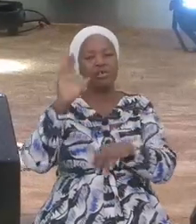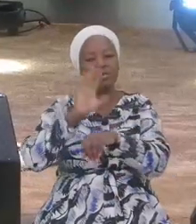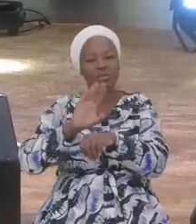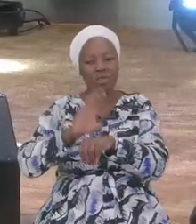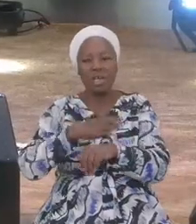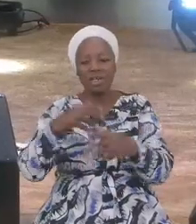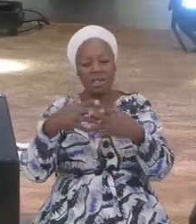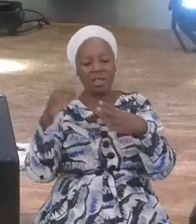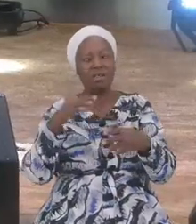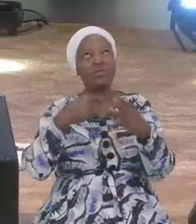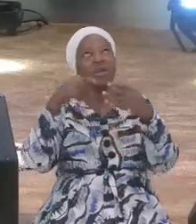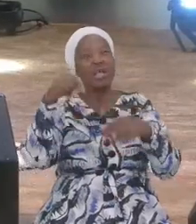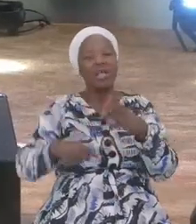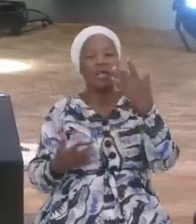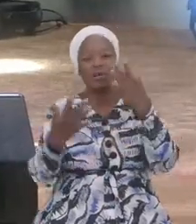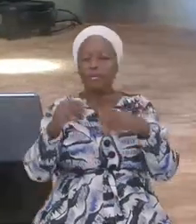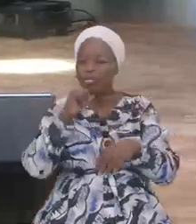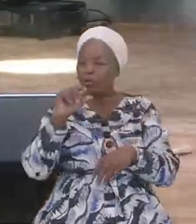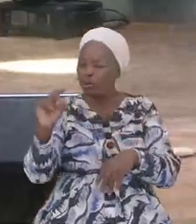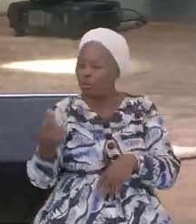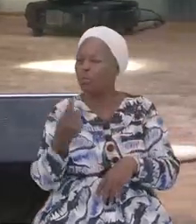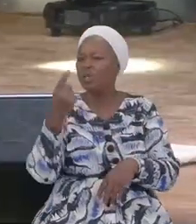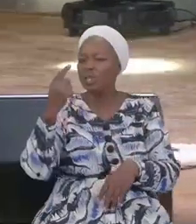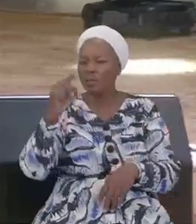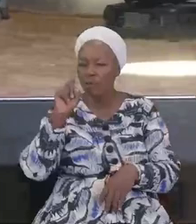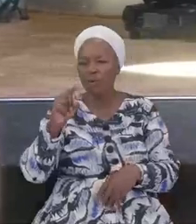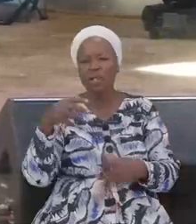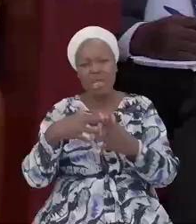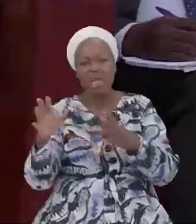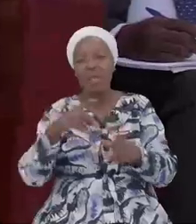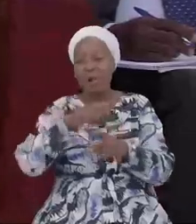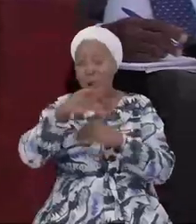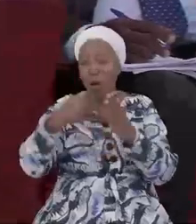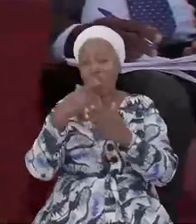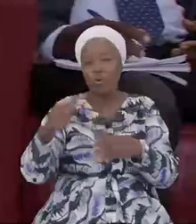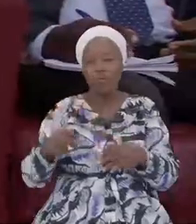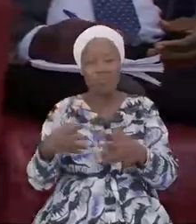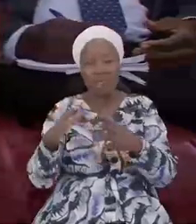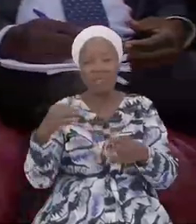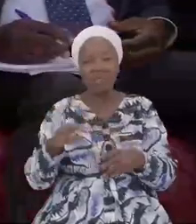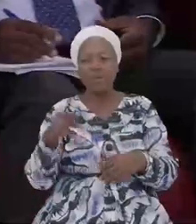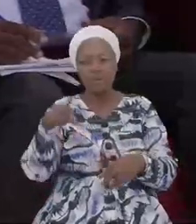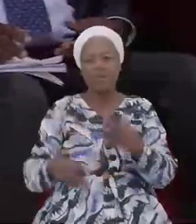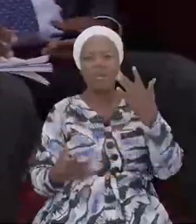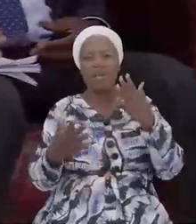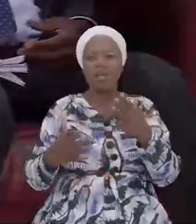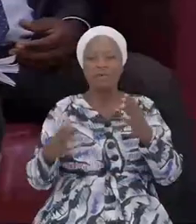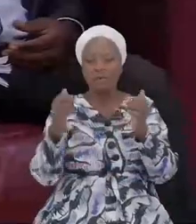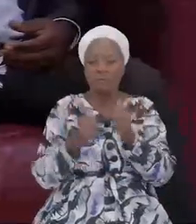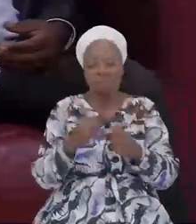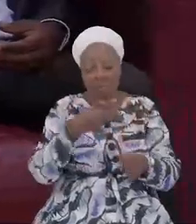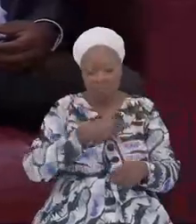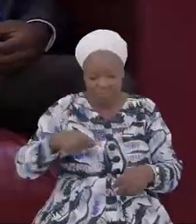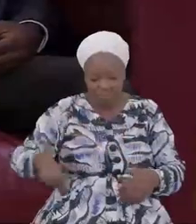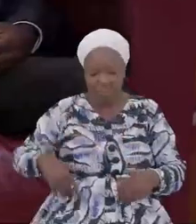des morts. Ce n'est pas une porte. Il dit, et les portes. Ce n'est pas une seule porte. Il les porte. Toutes les portes. Toutes les portes. Avec Pharaon, avec